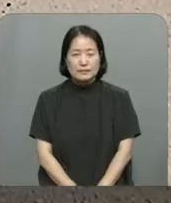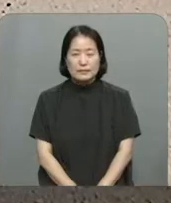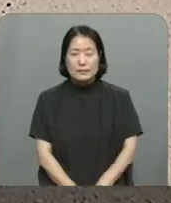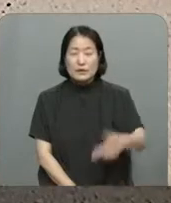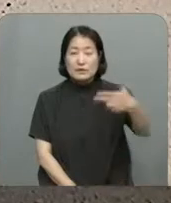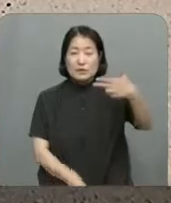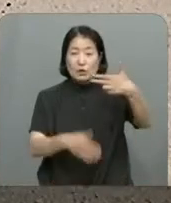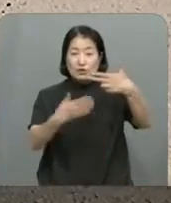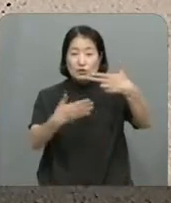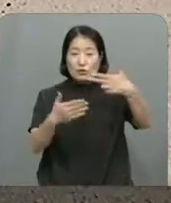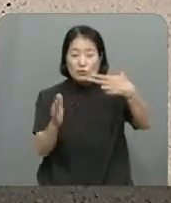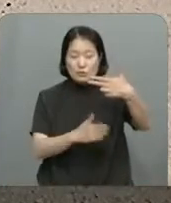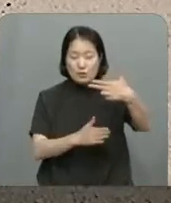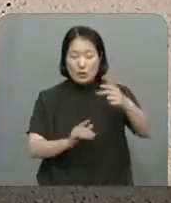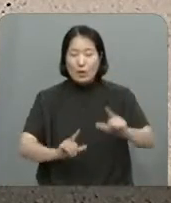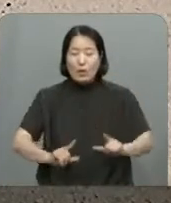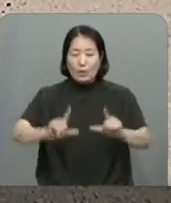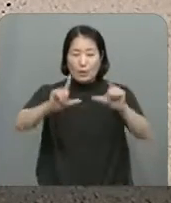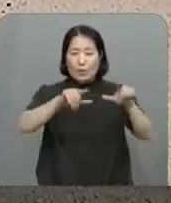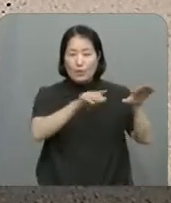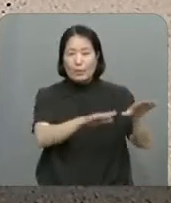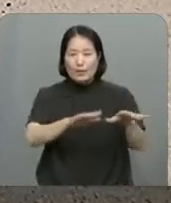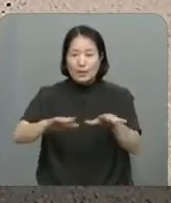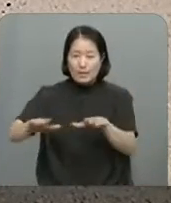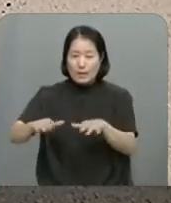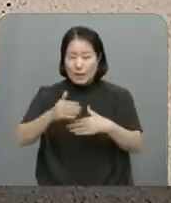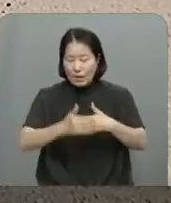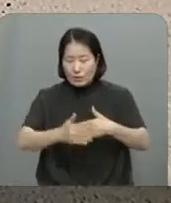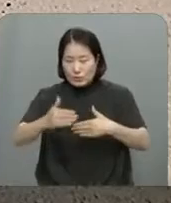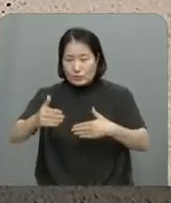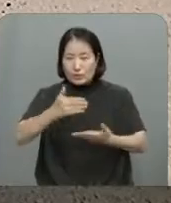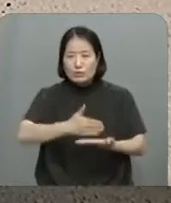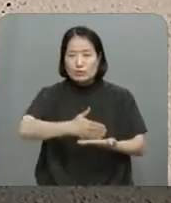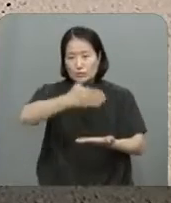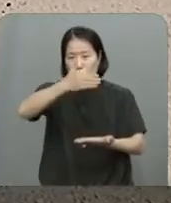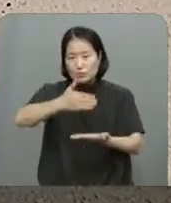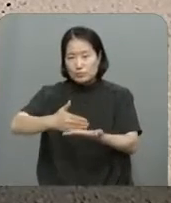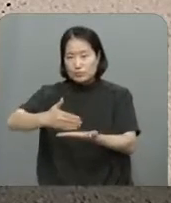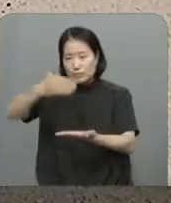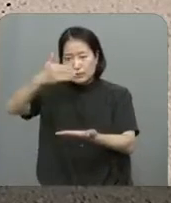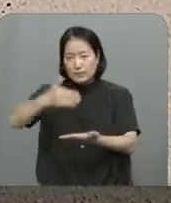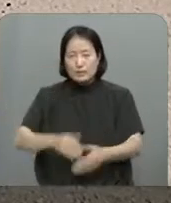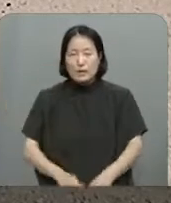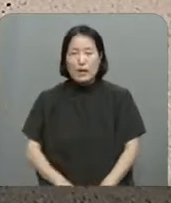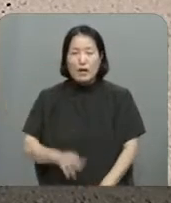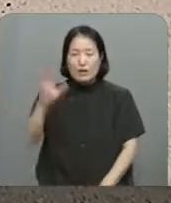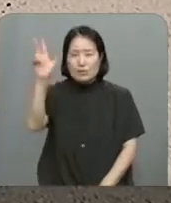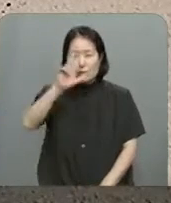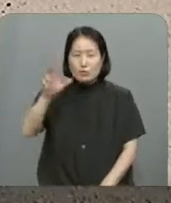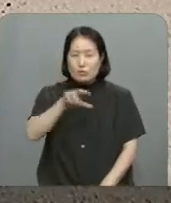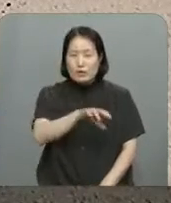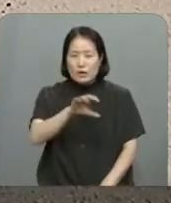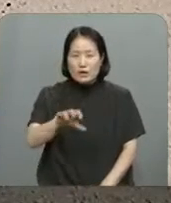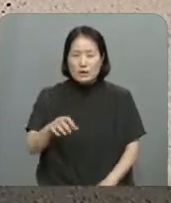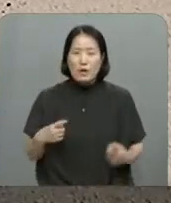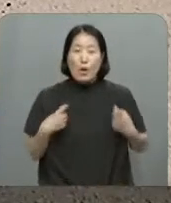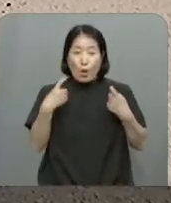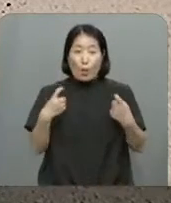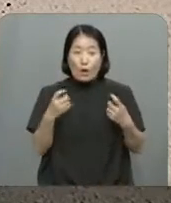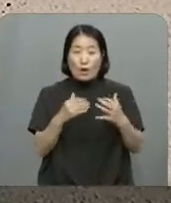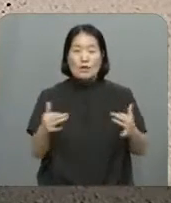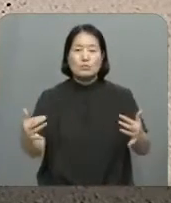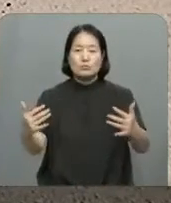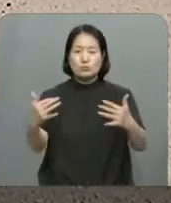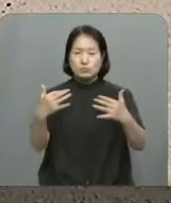이달 9일부터 강원 동해안에서도 해수욕장이 순차적으로 개장합니다. 전국에서 여름 피서객이 몰려올